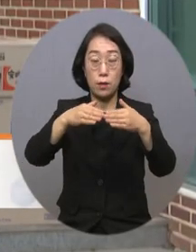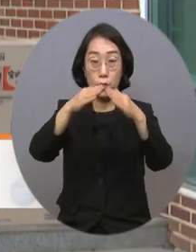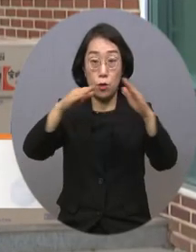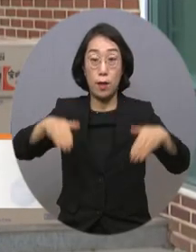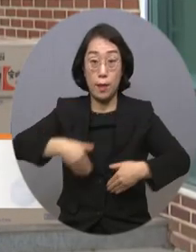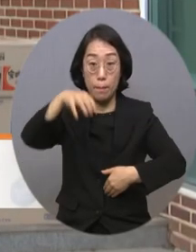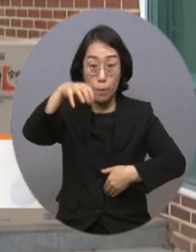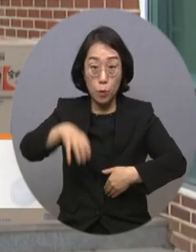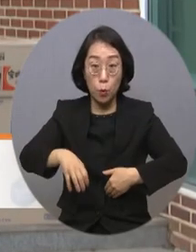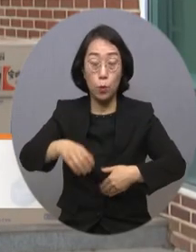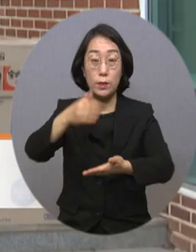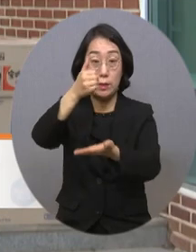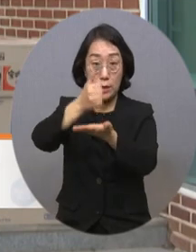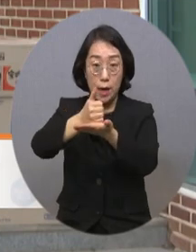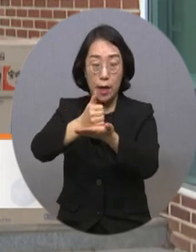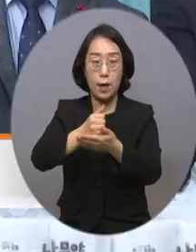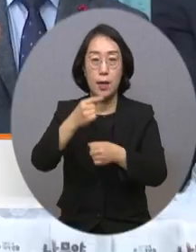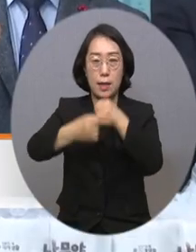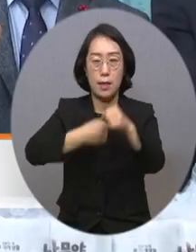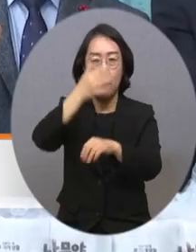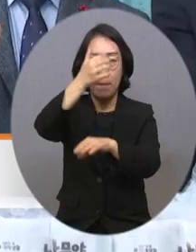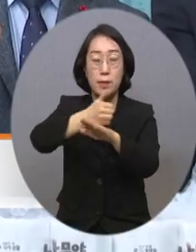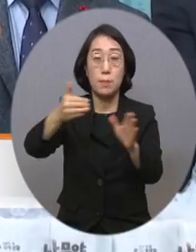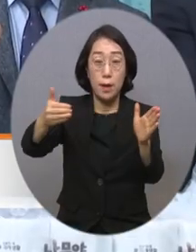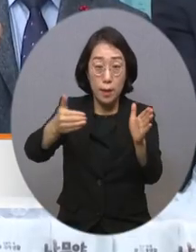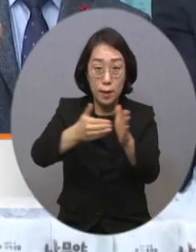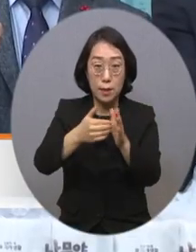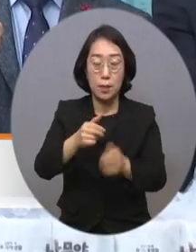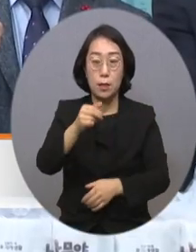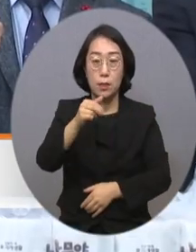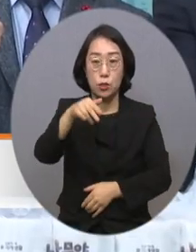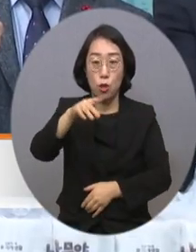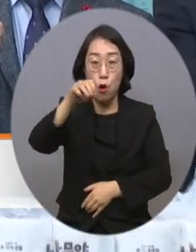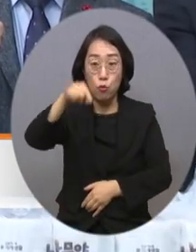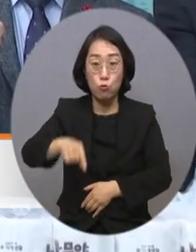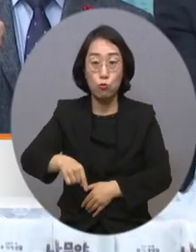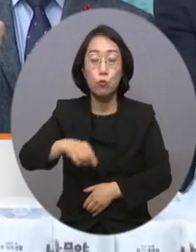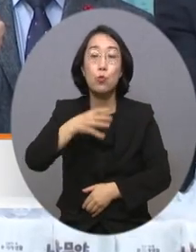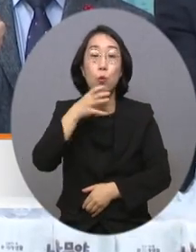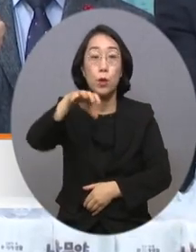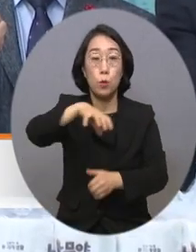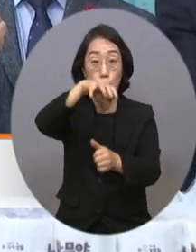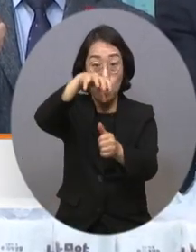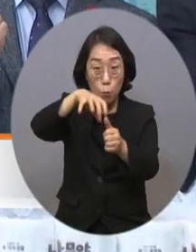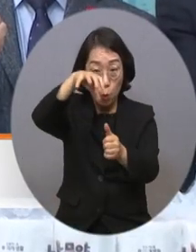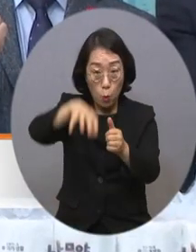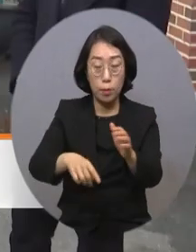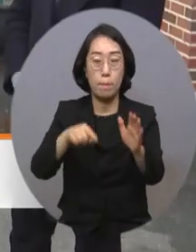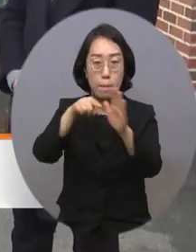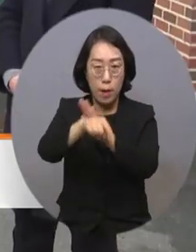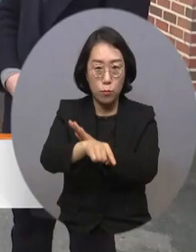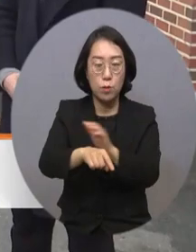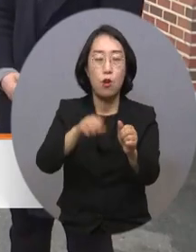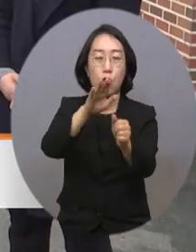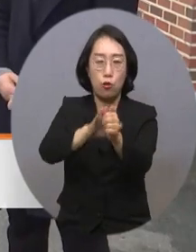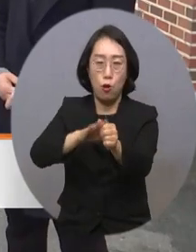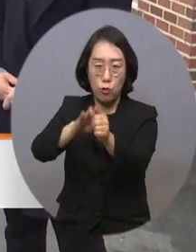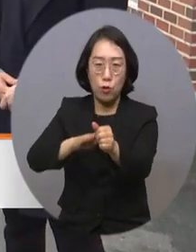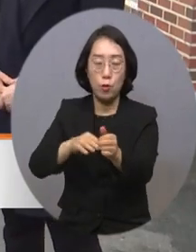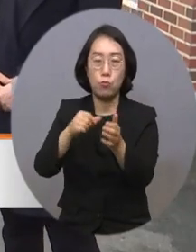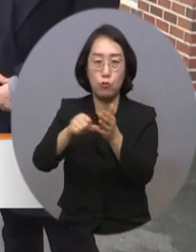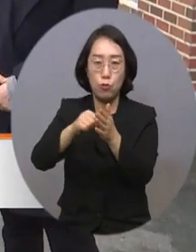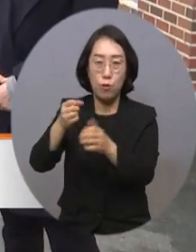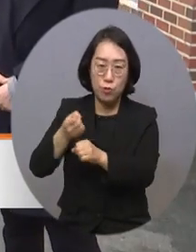지난달 30일 연말연시를 맞아 영암군 정우요양원을 방문해 이용자와 종사자들을 격려하고